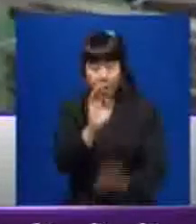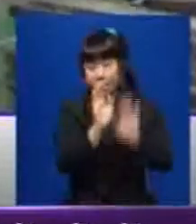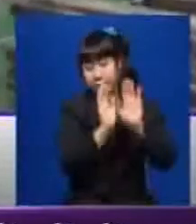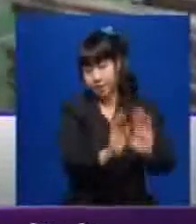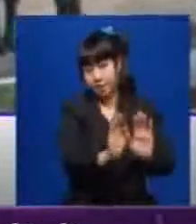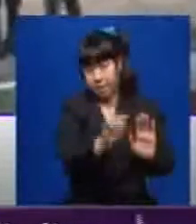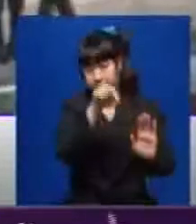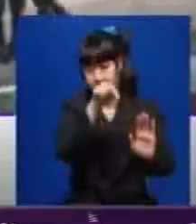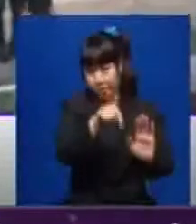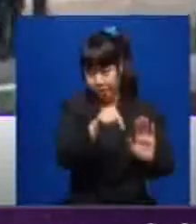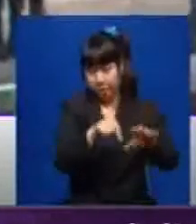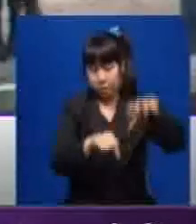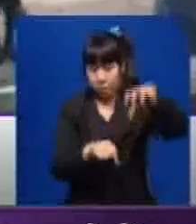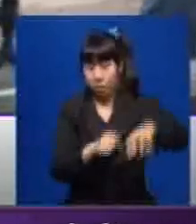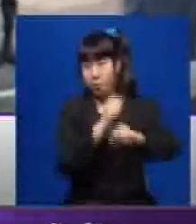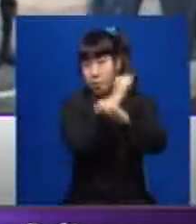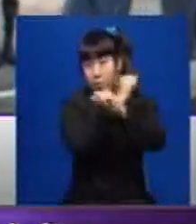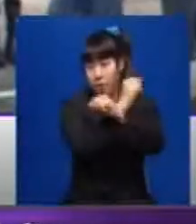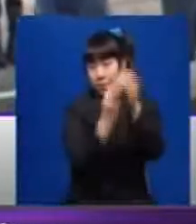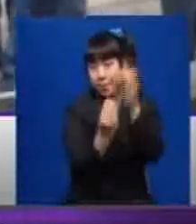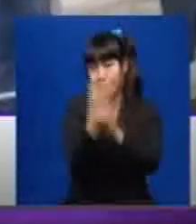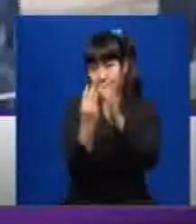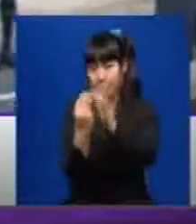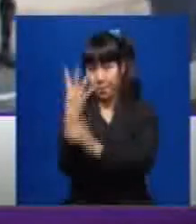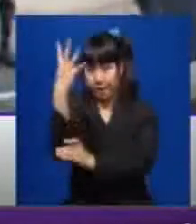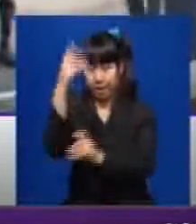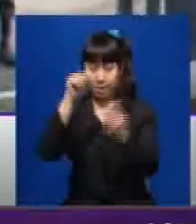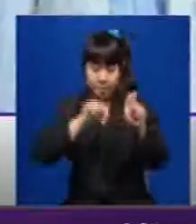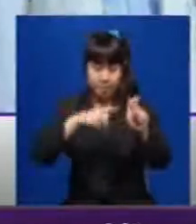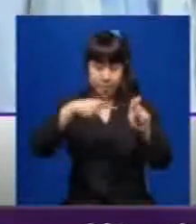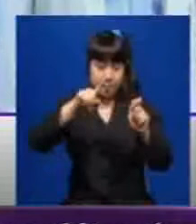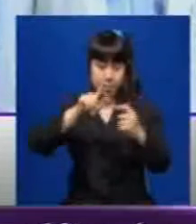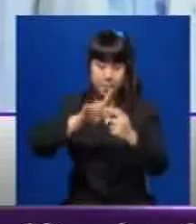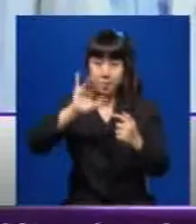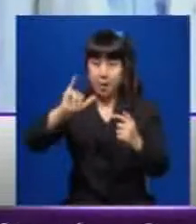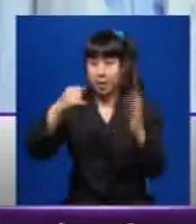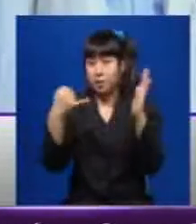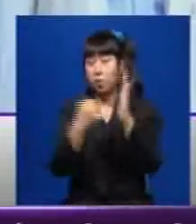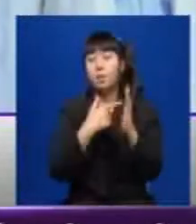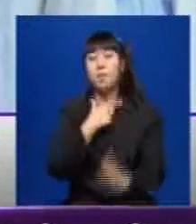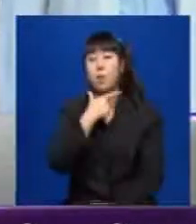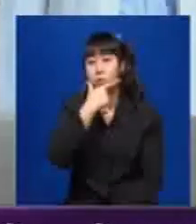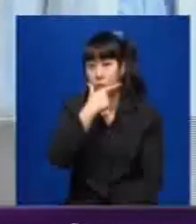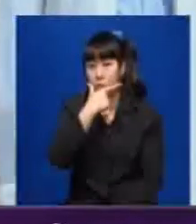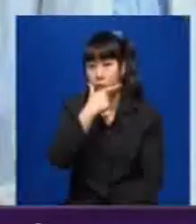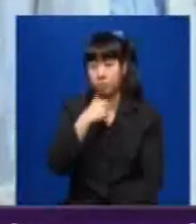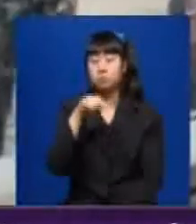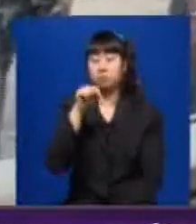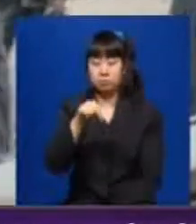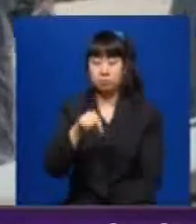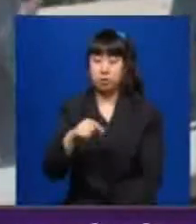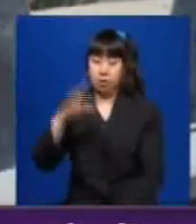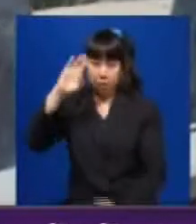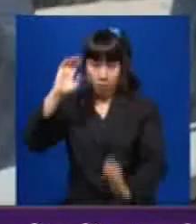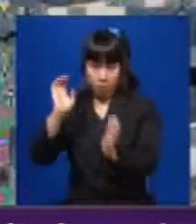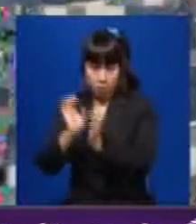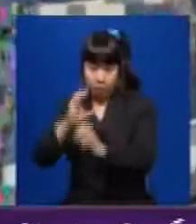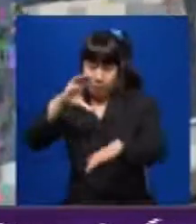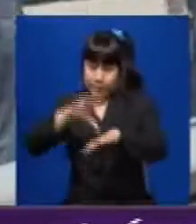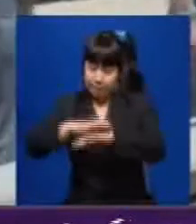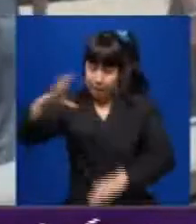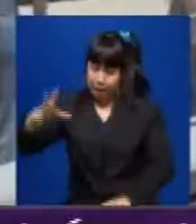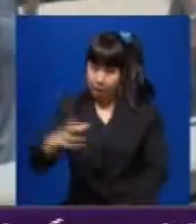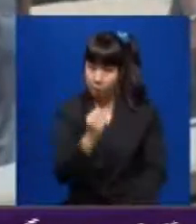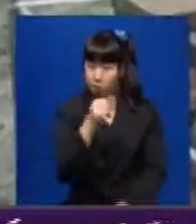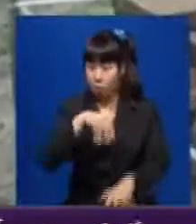เก็บรักษาไว้ที่หน่วยป้องกันรักษาป่าแพมบกเขตอำเภอปายจังหวัดแม่ฮ่องสอนหลังจากเจ้าหน้าที่สามารถบุกยึดได้จาก